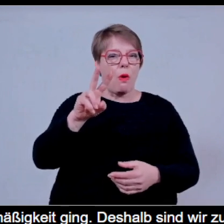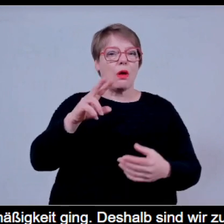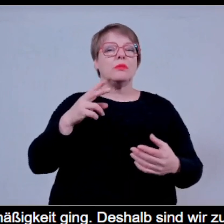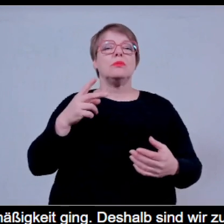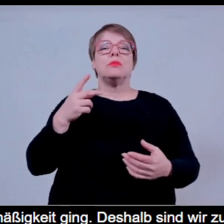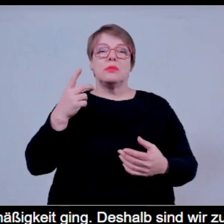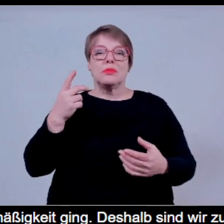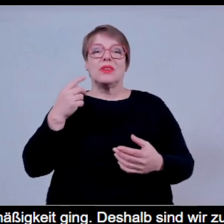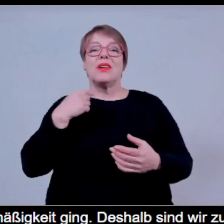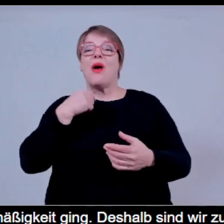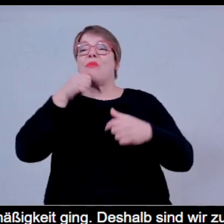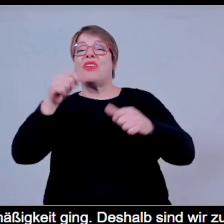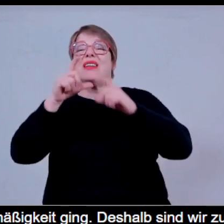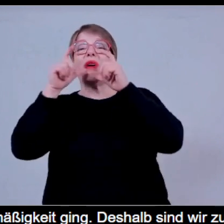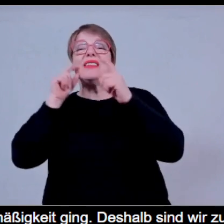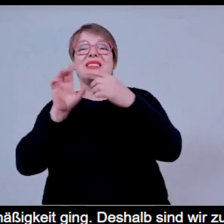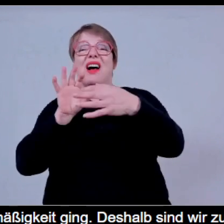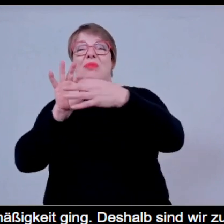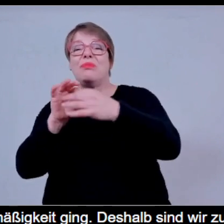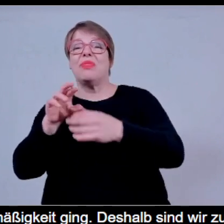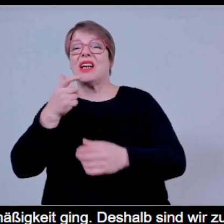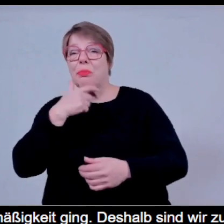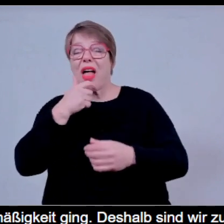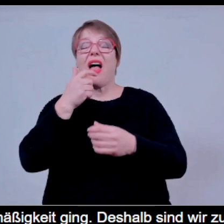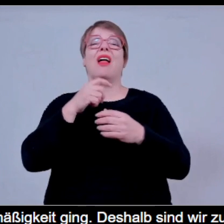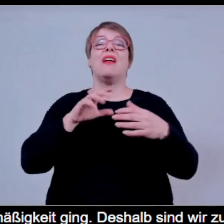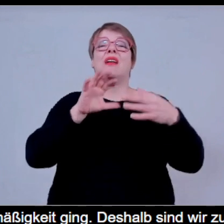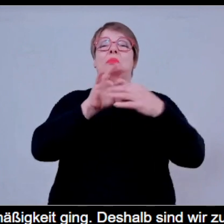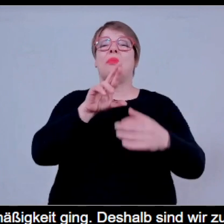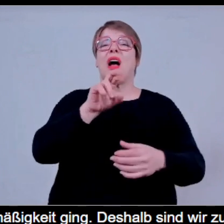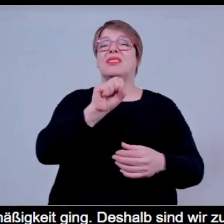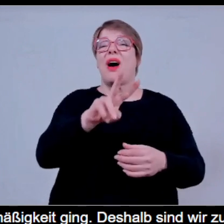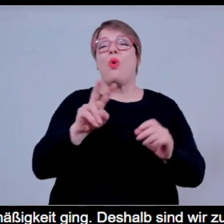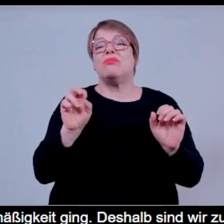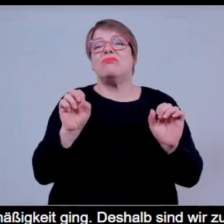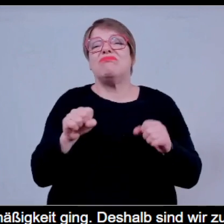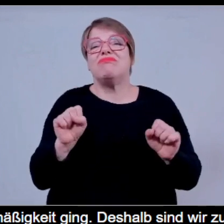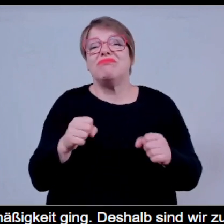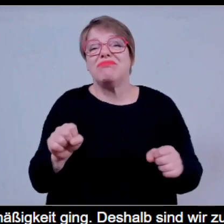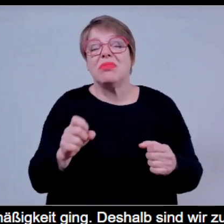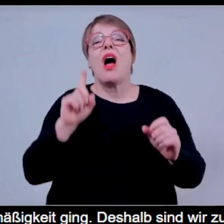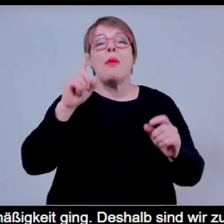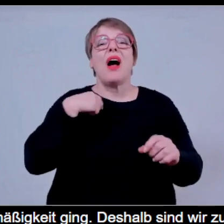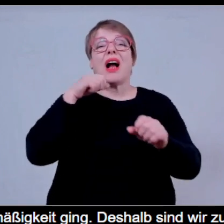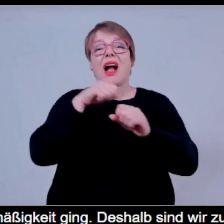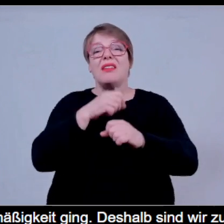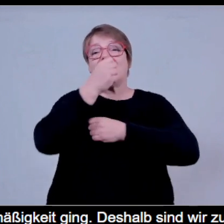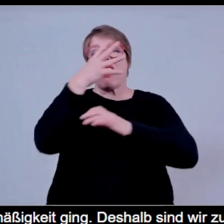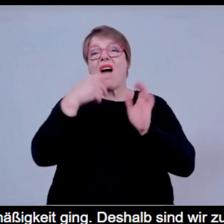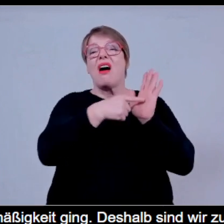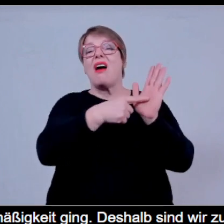es ja für manche Menschen auch den Zwang zu sagen, ich muss damit fahren, ist trotzdem ein Schutz gegeben, der aber eben jetzt in der